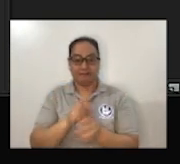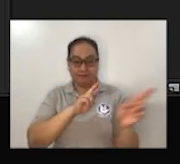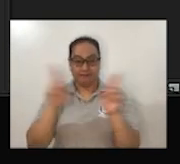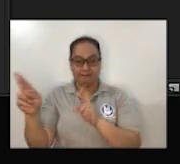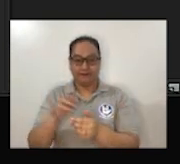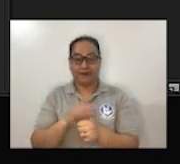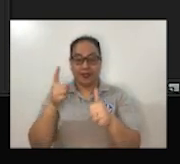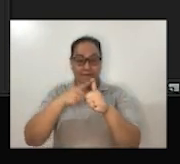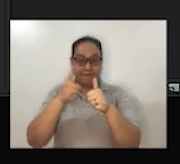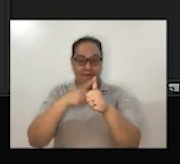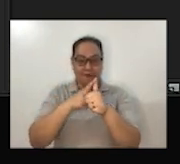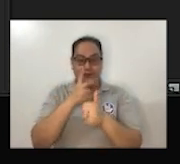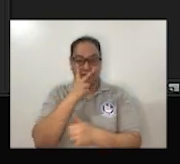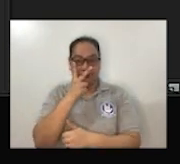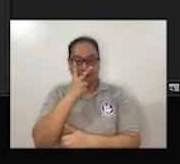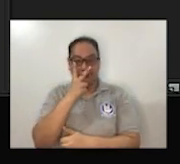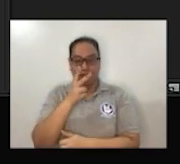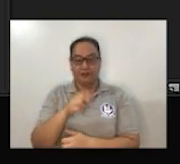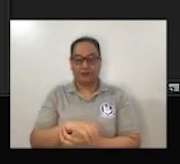Una,